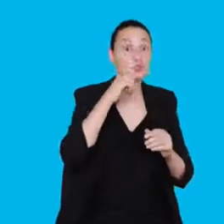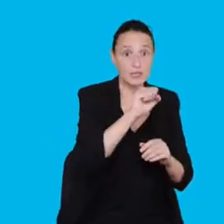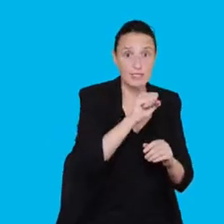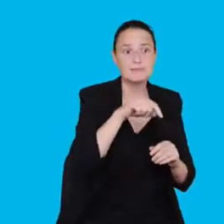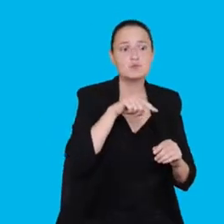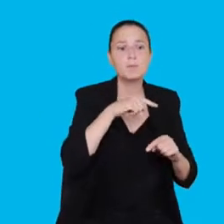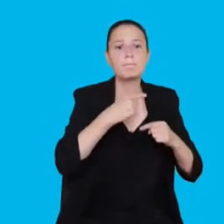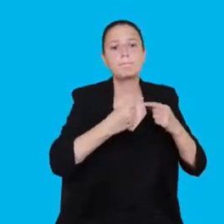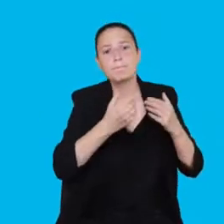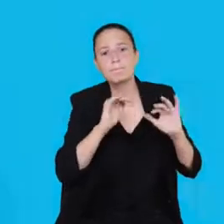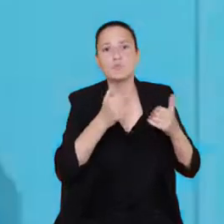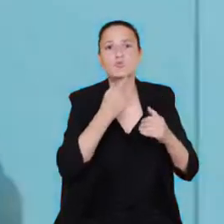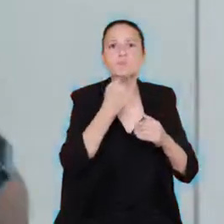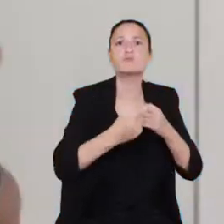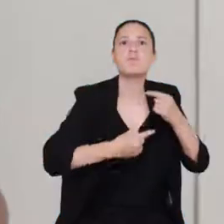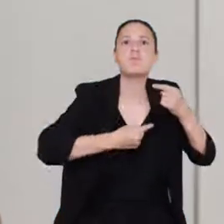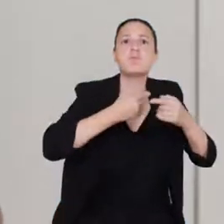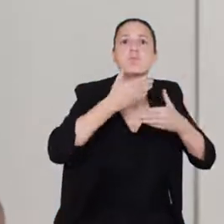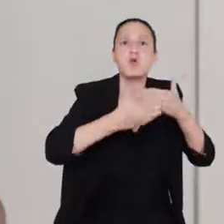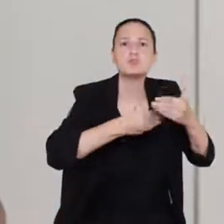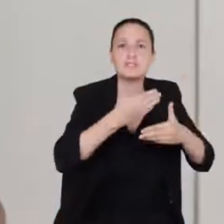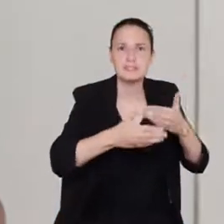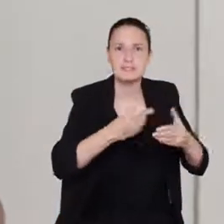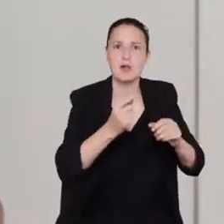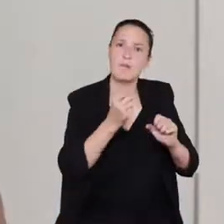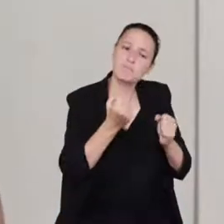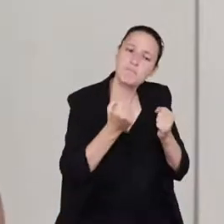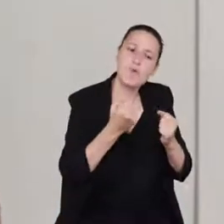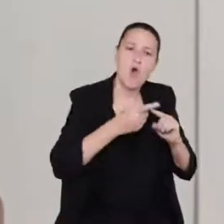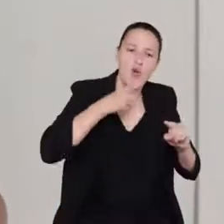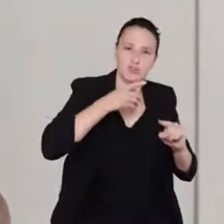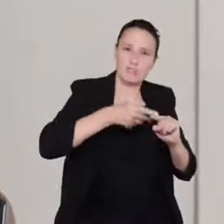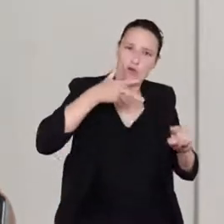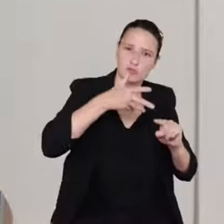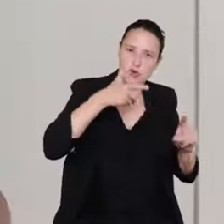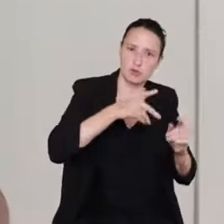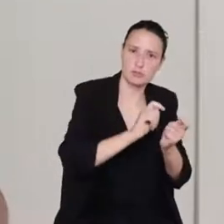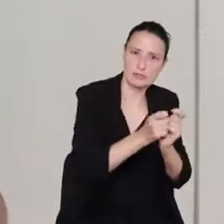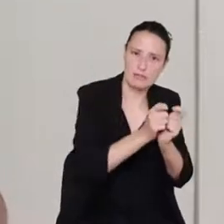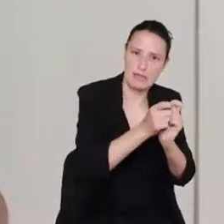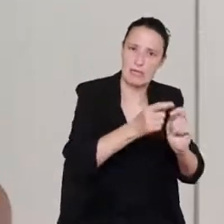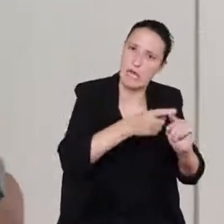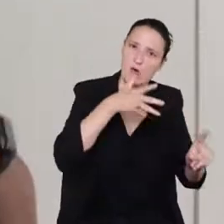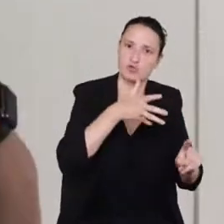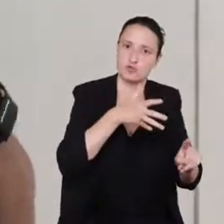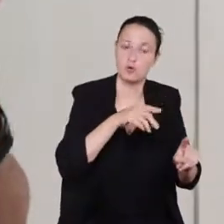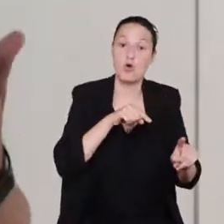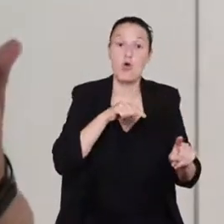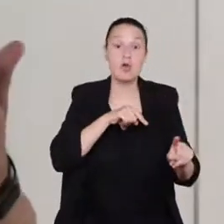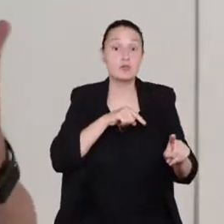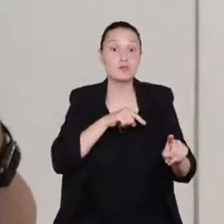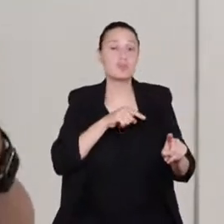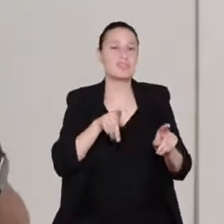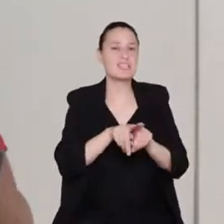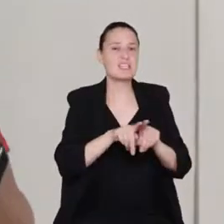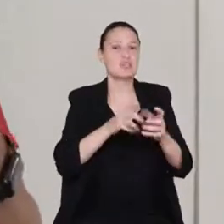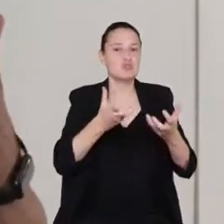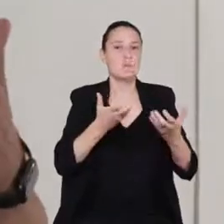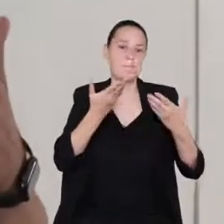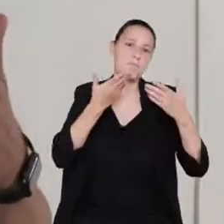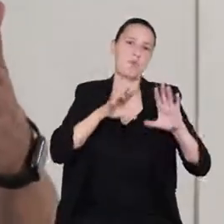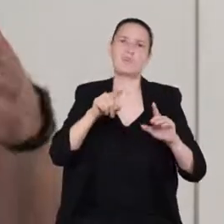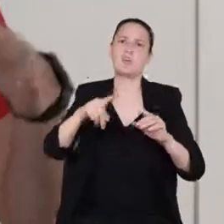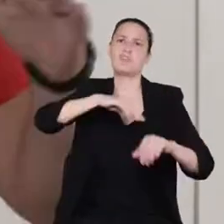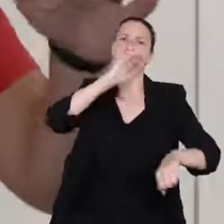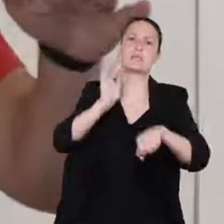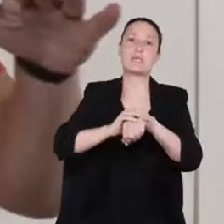procesem narastającej radykalizacji. Którym i taki poziom kontestacji porządku